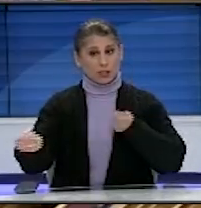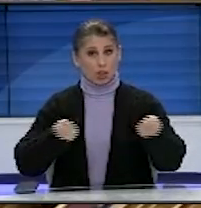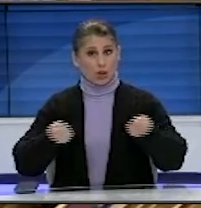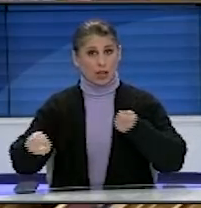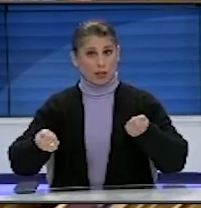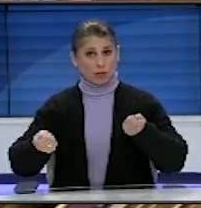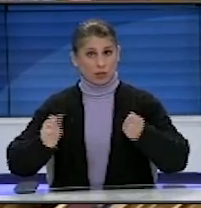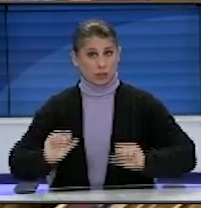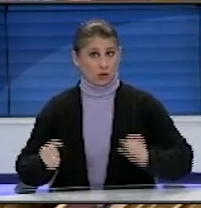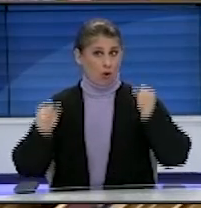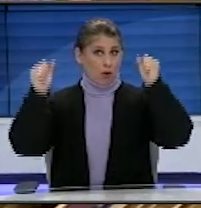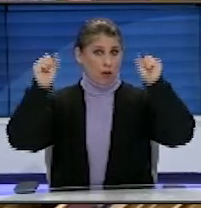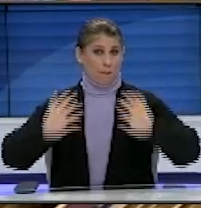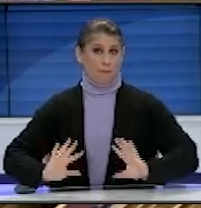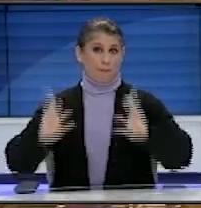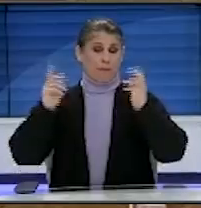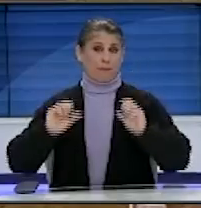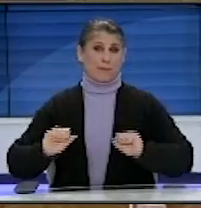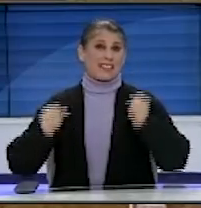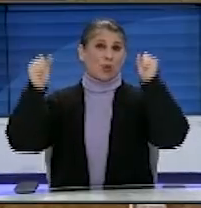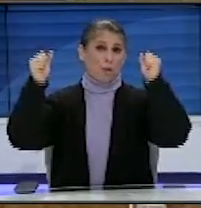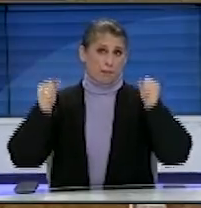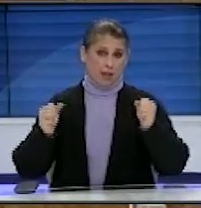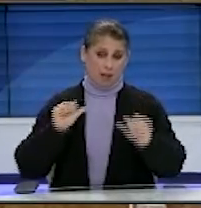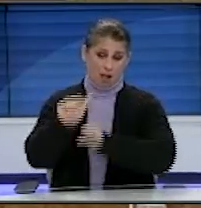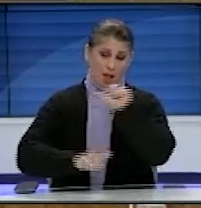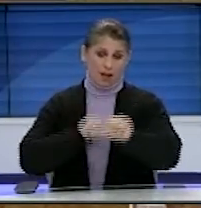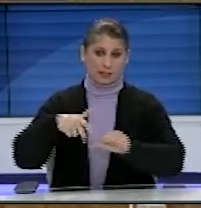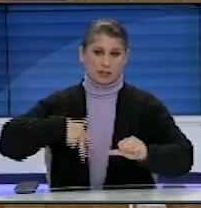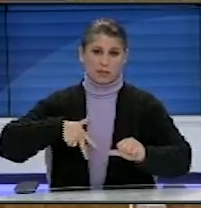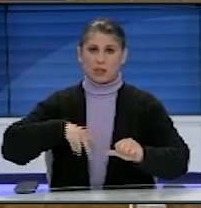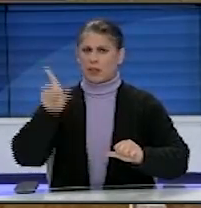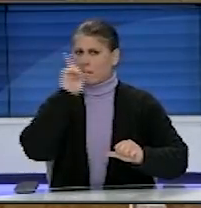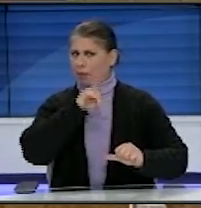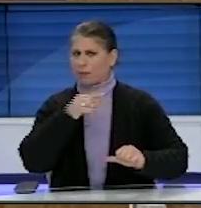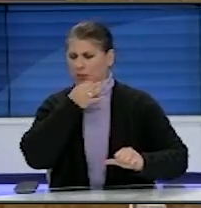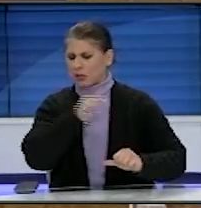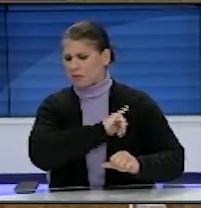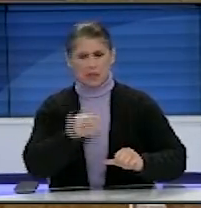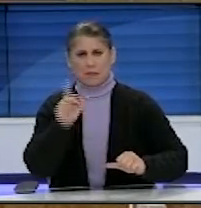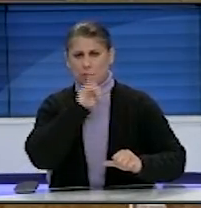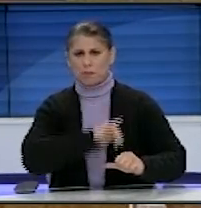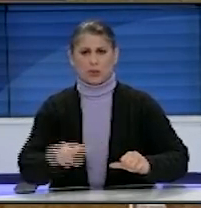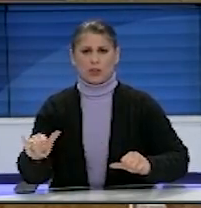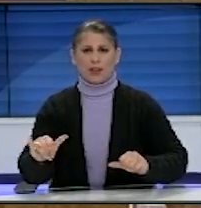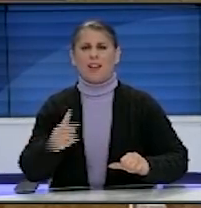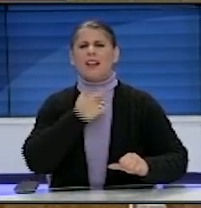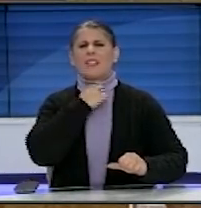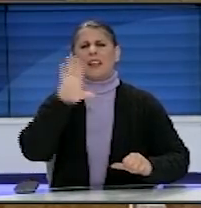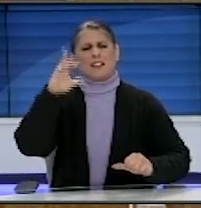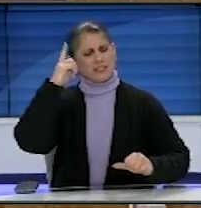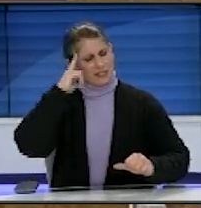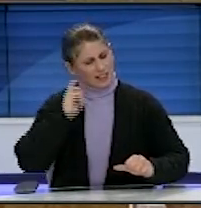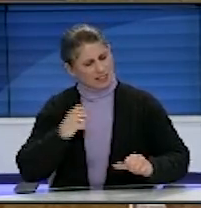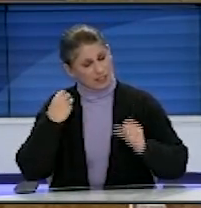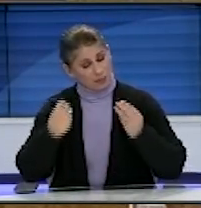γραφεί τουλάχιστον σε έγκυρες εφημερίδες και μάλιστα διεθνώς, και δεν έχει διαψευστεί. Όμως δεν χρειάζεται, τα